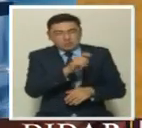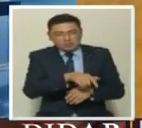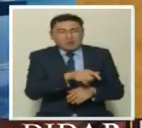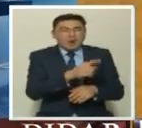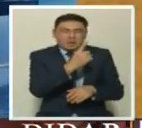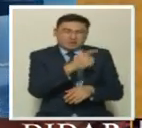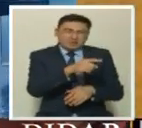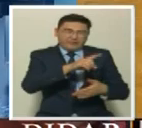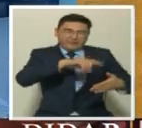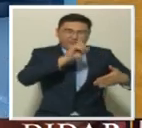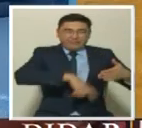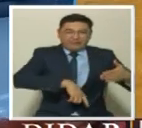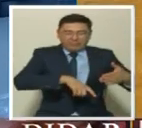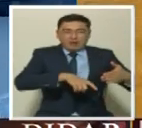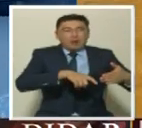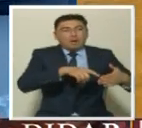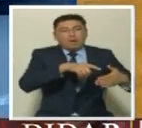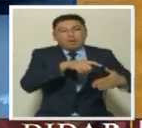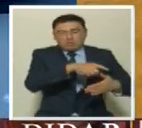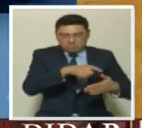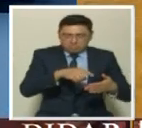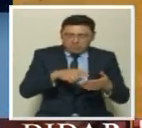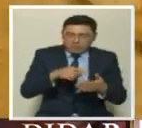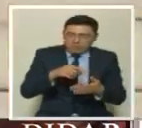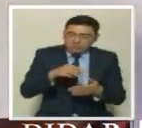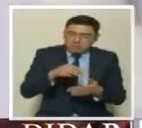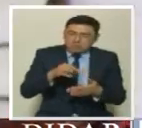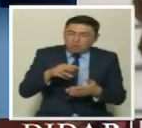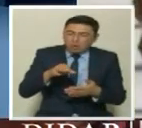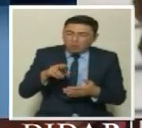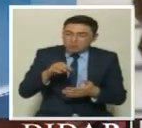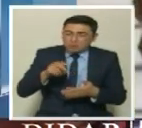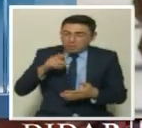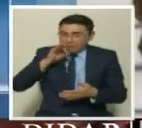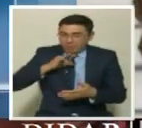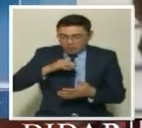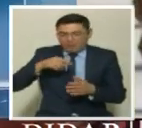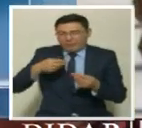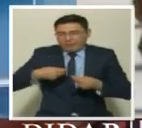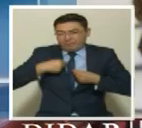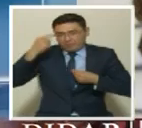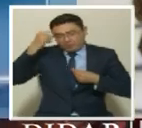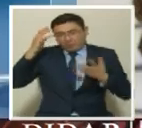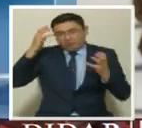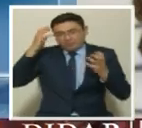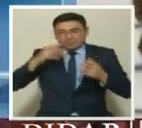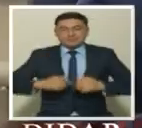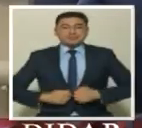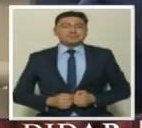деструктивного религиозного течения стоит отметить что Трамадол является психотропным сильнодействующим препаратом